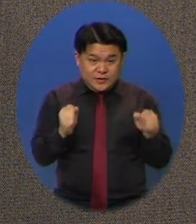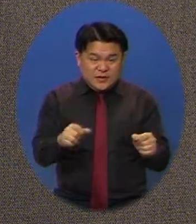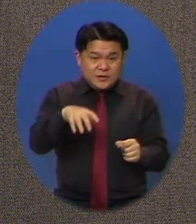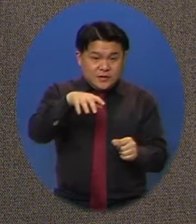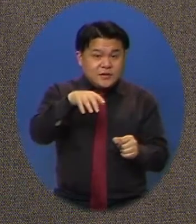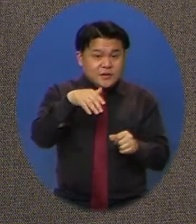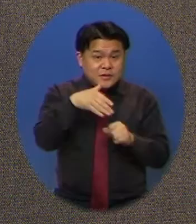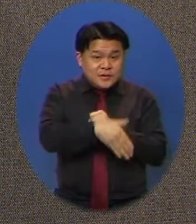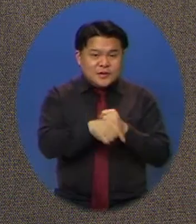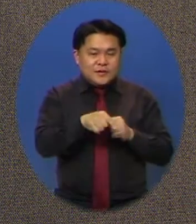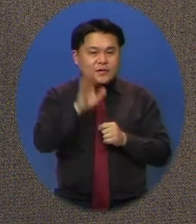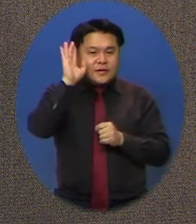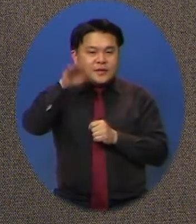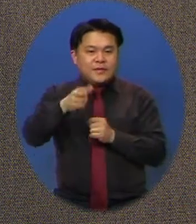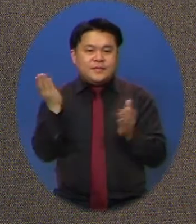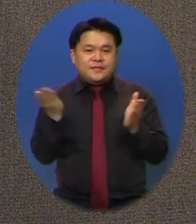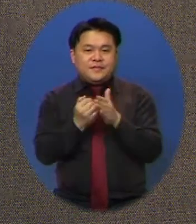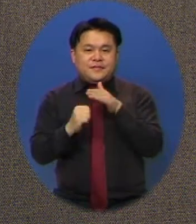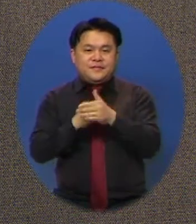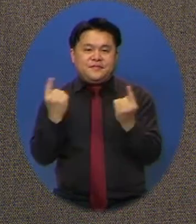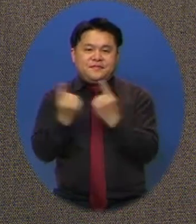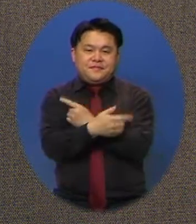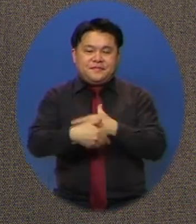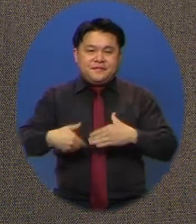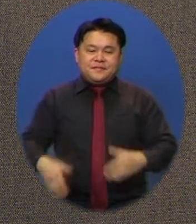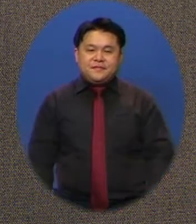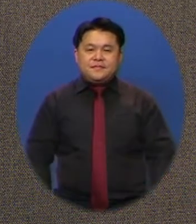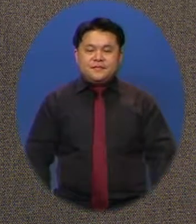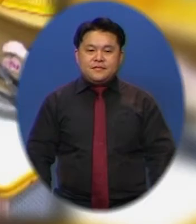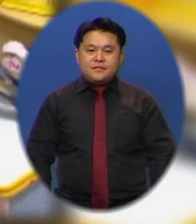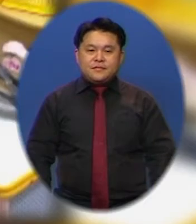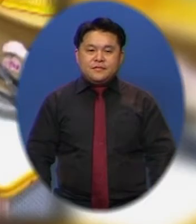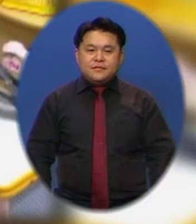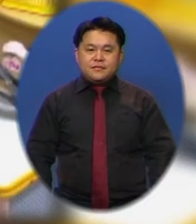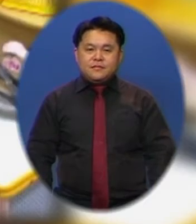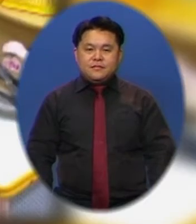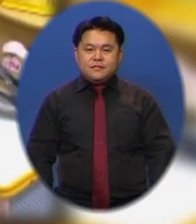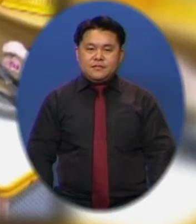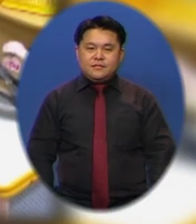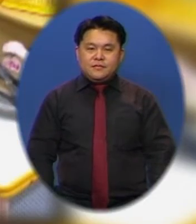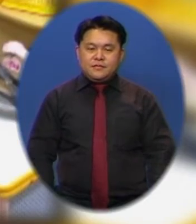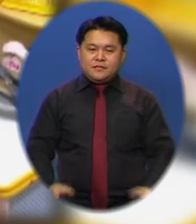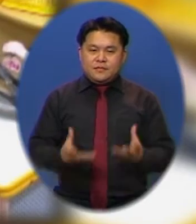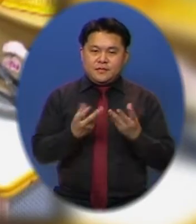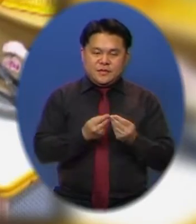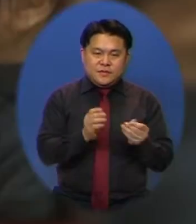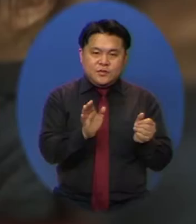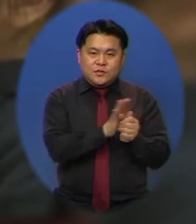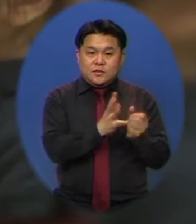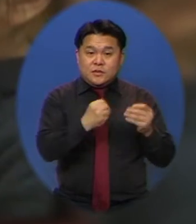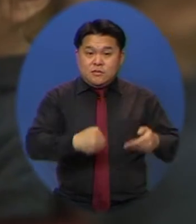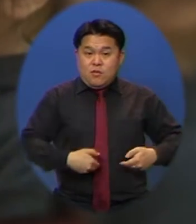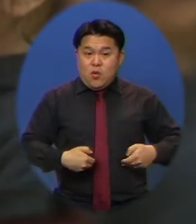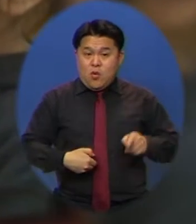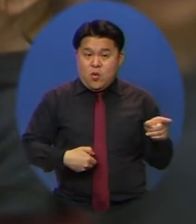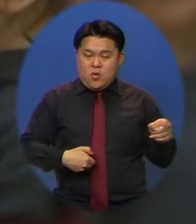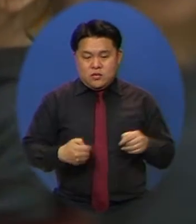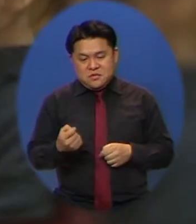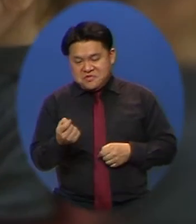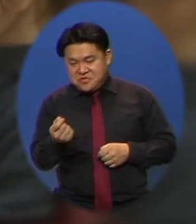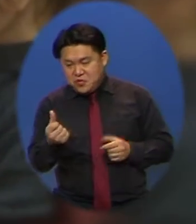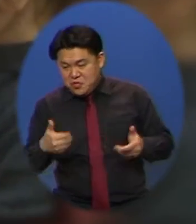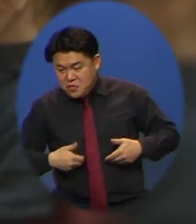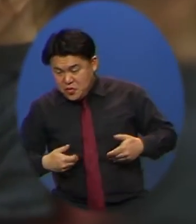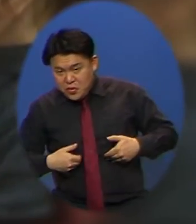제도를 맞춤형 보육으로 개편해 나갈 계획입니다. 그래서 보육이 좀 많이